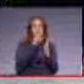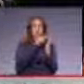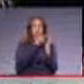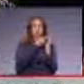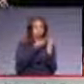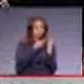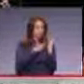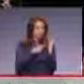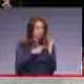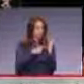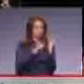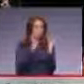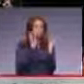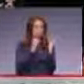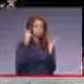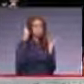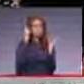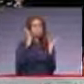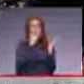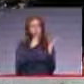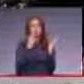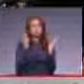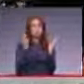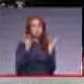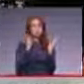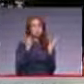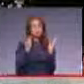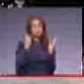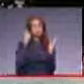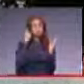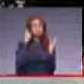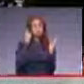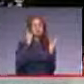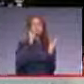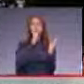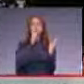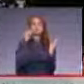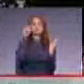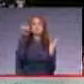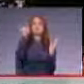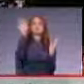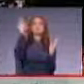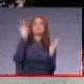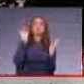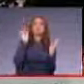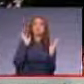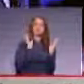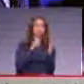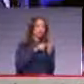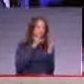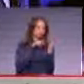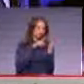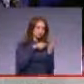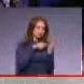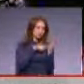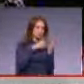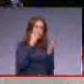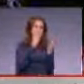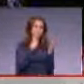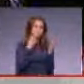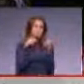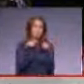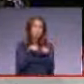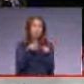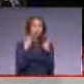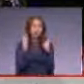فيتقال ده لنبيله، من هو بيتكتب بيقال ده لنبيله. في فتره جت فتره كده زي ايه؟ اللي هو